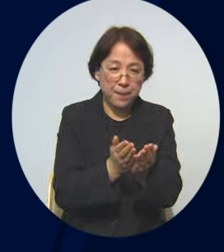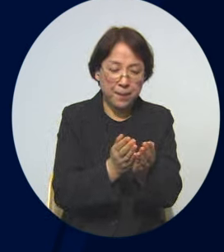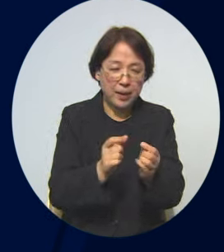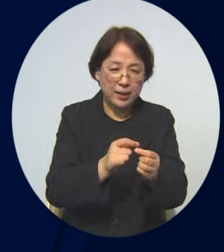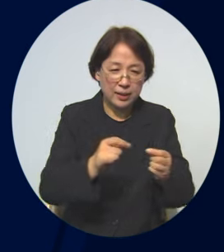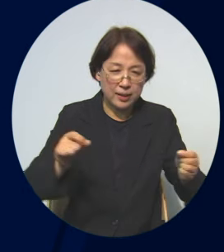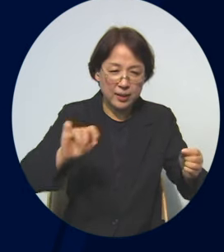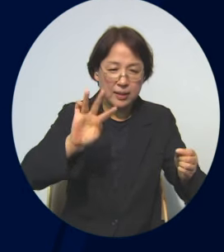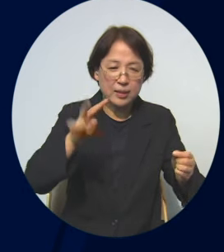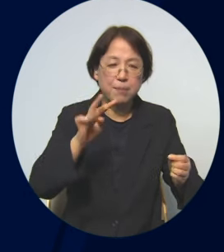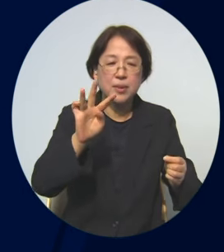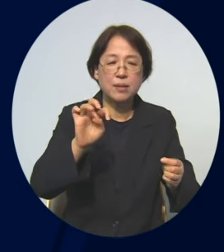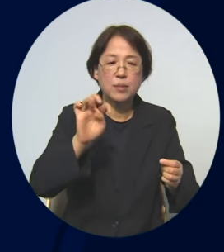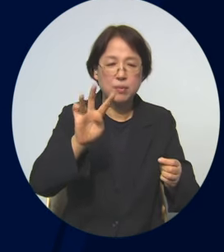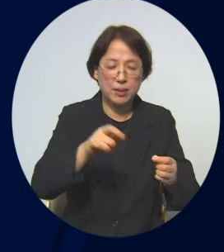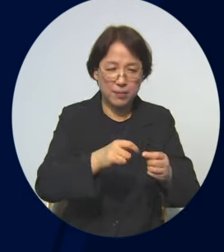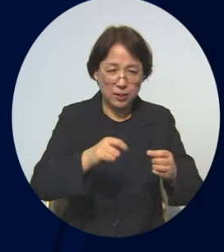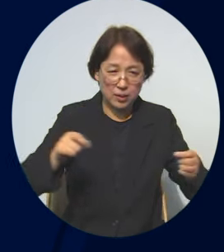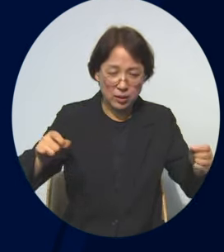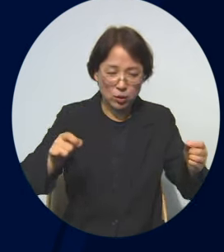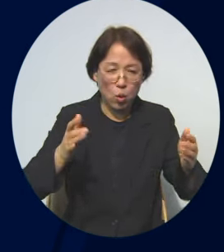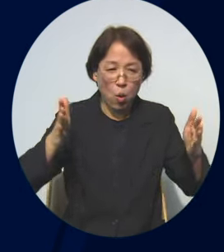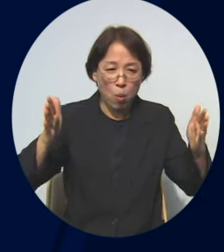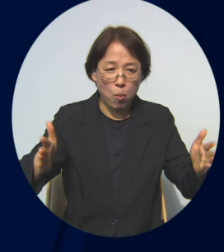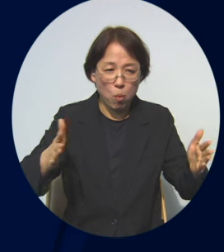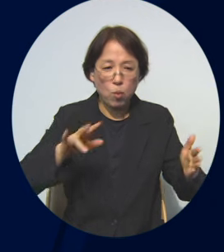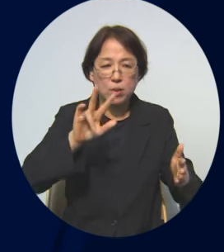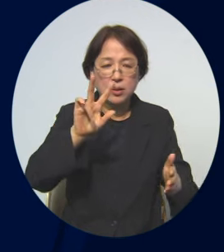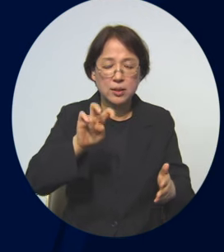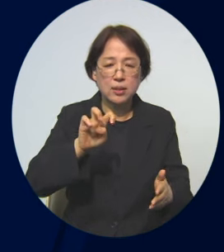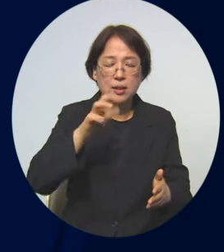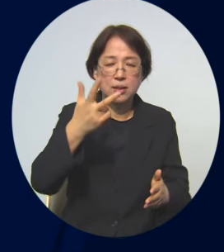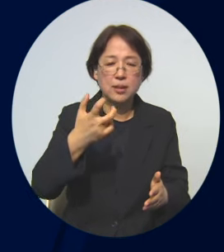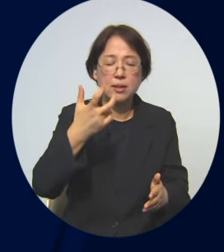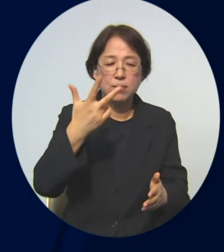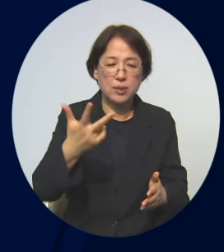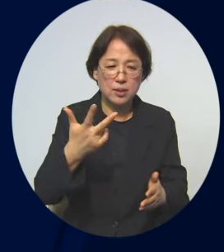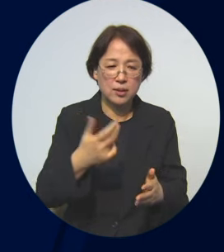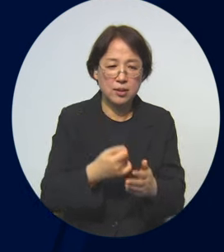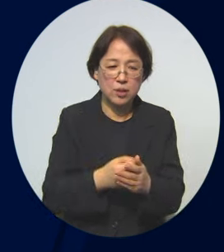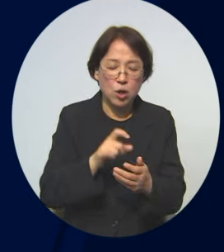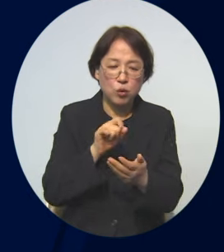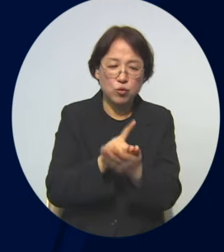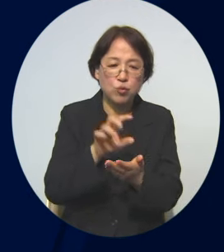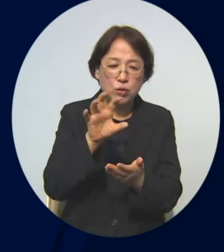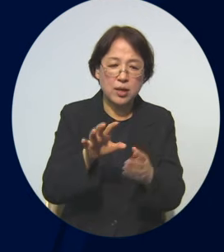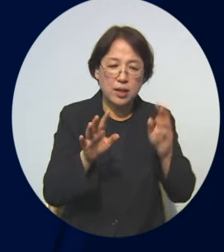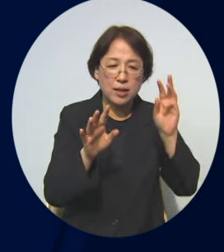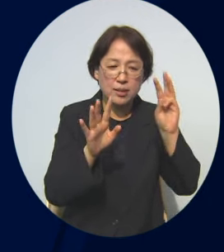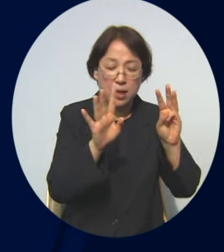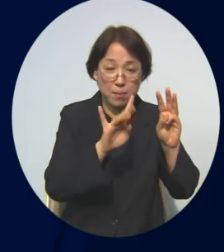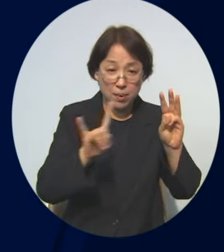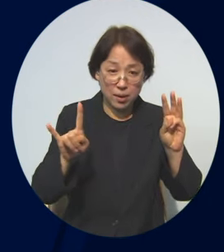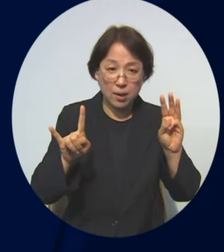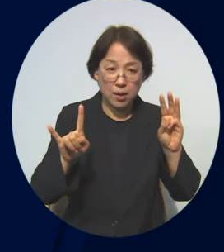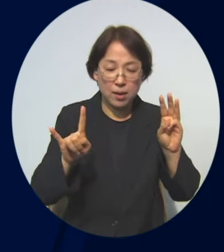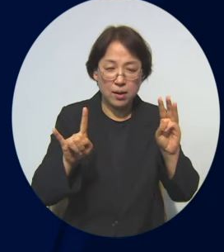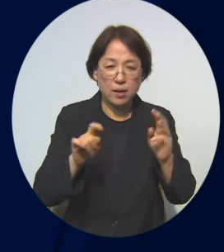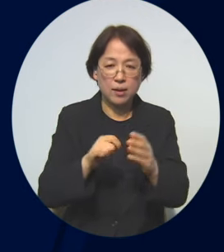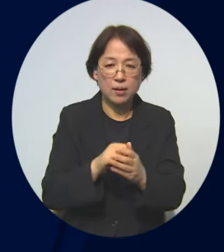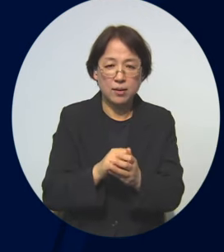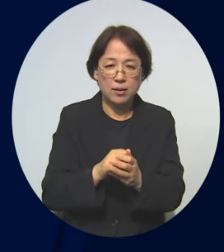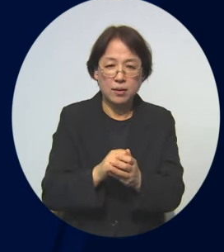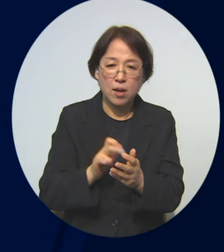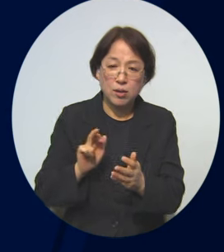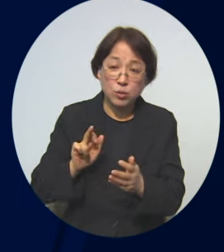길이 333m, 폭 77m로 축구장 3개 규모, 배수량 약 10만 톤에 달합니다.